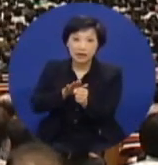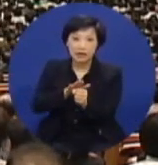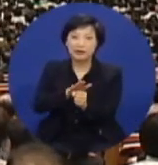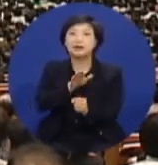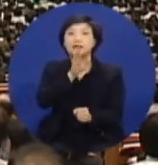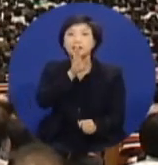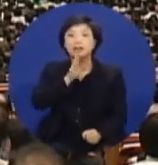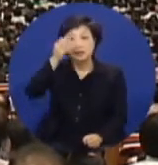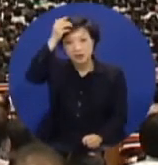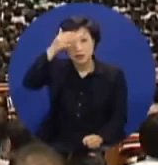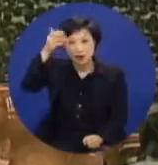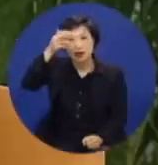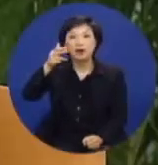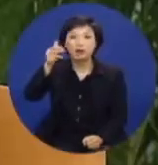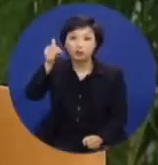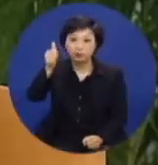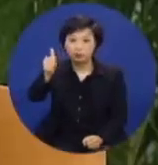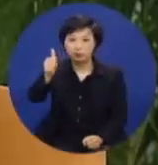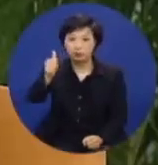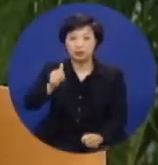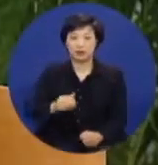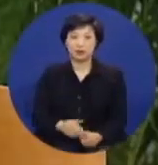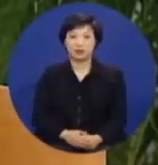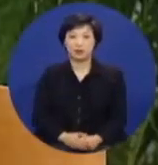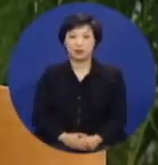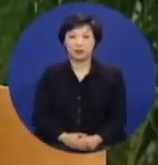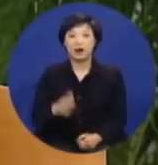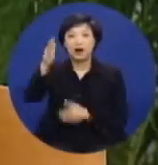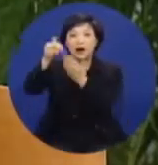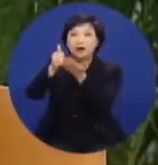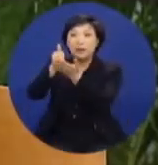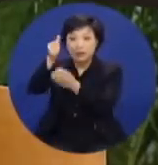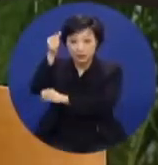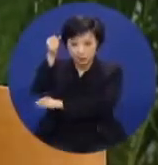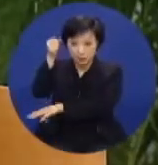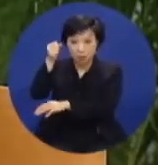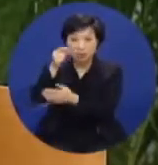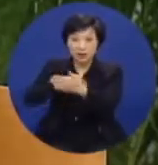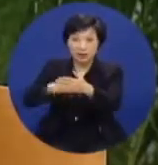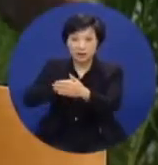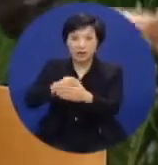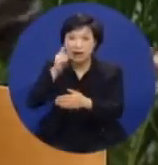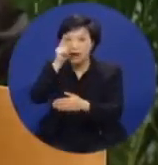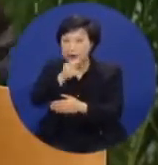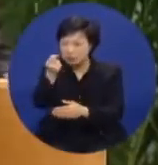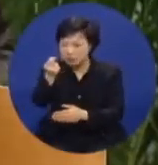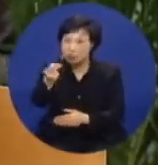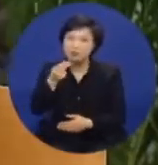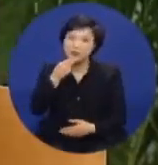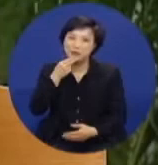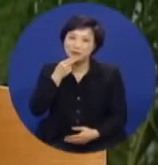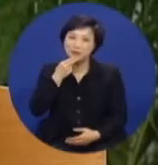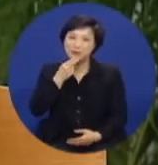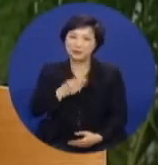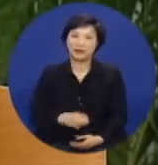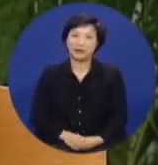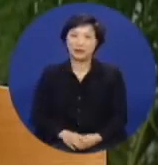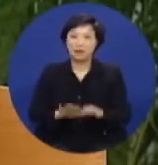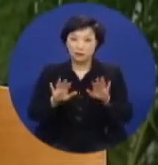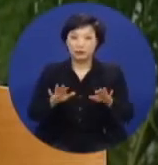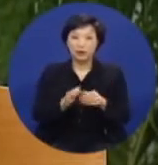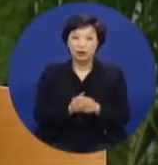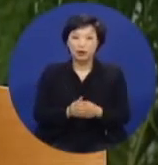훌륭하신 분위기 때문에 그분의 본질 쪽에 아기 전혀 없습니다 그런데